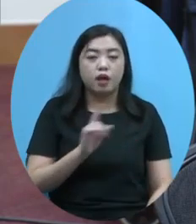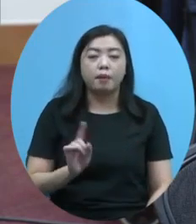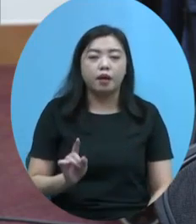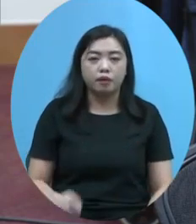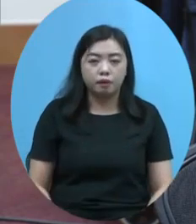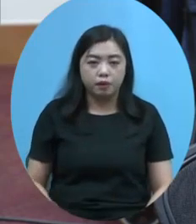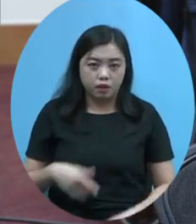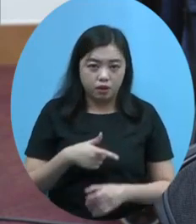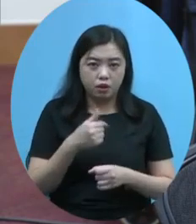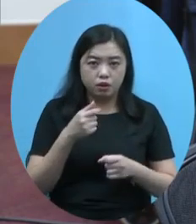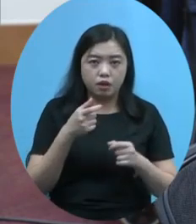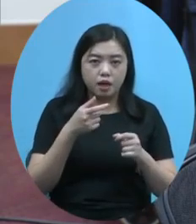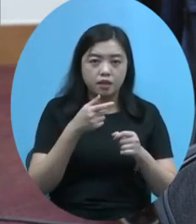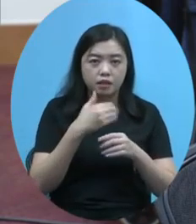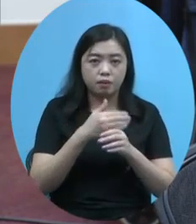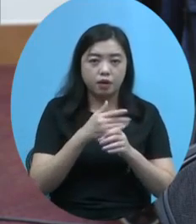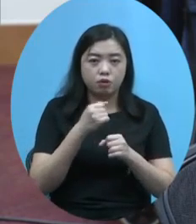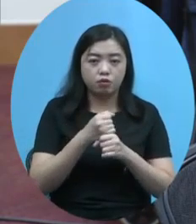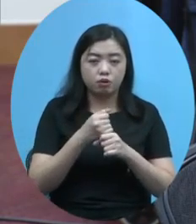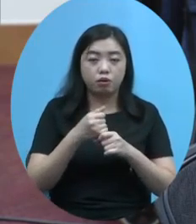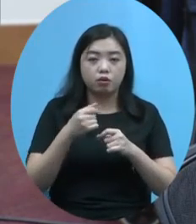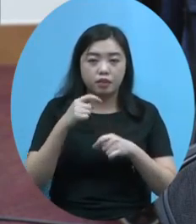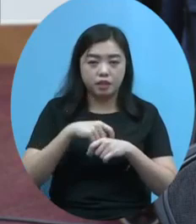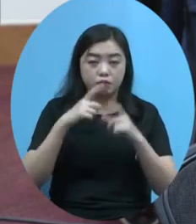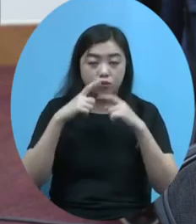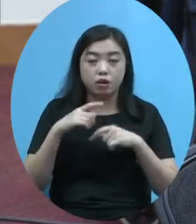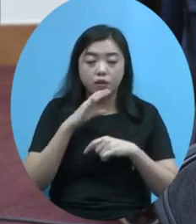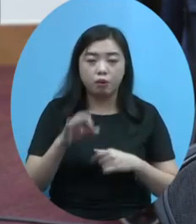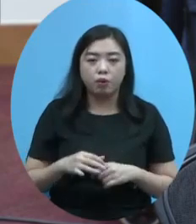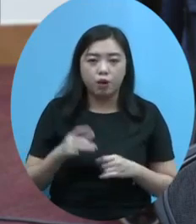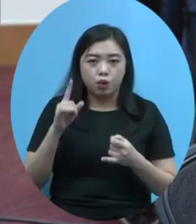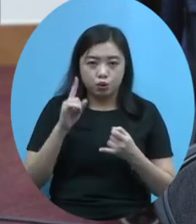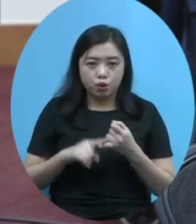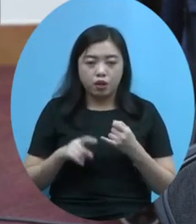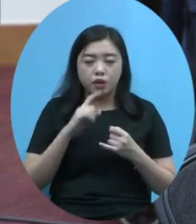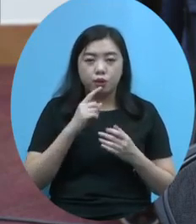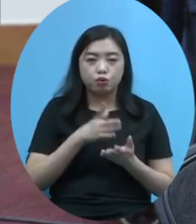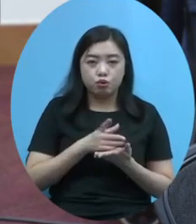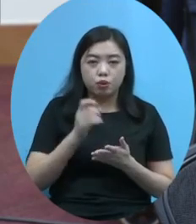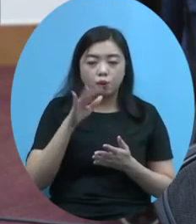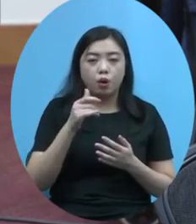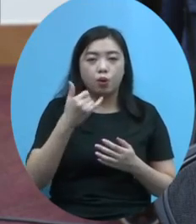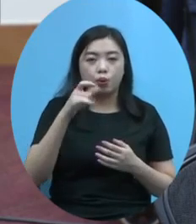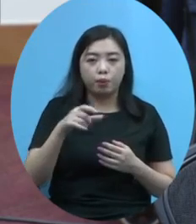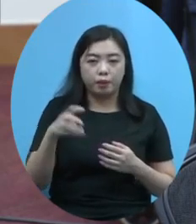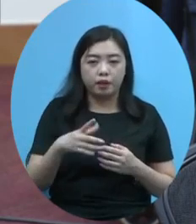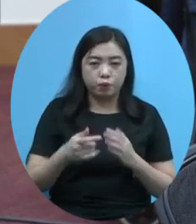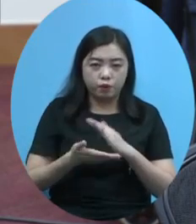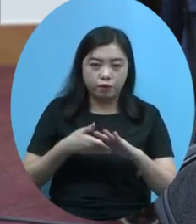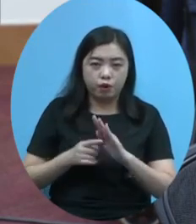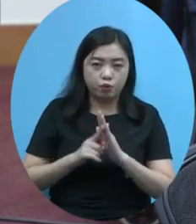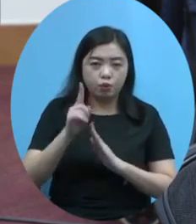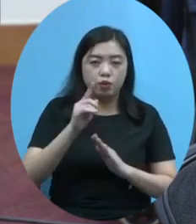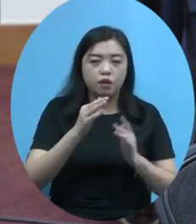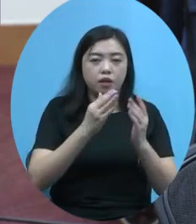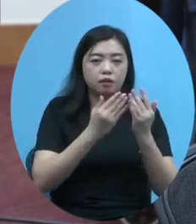同埋呢名員工喺酒吧工作期間有冇除低過口罩咧？同埋最後有專家預計六月尾確診數字會升到四位數